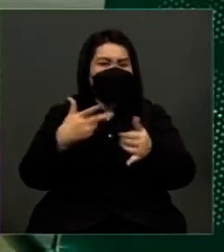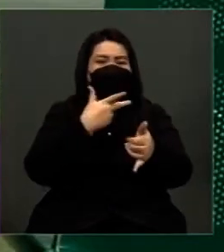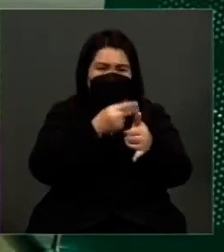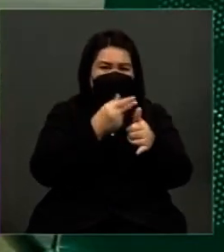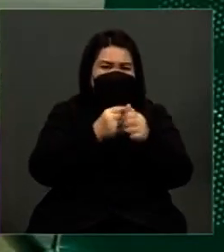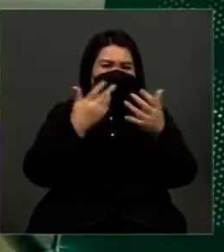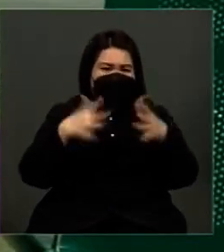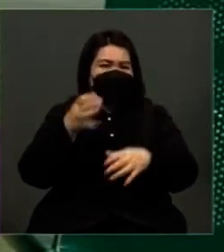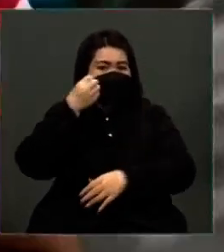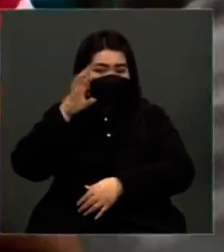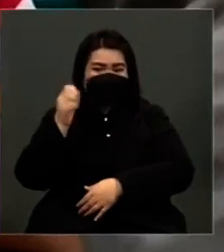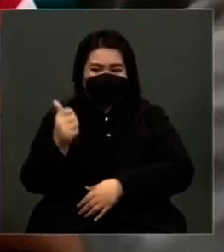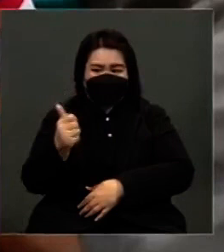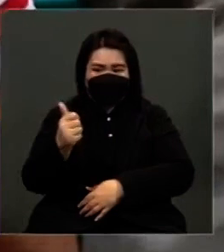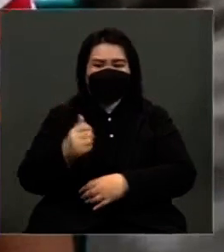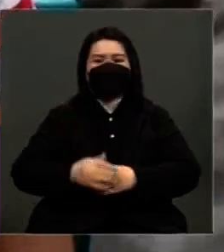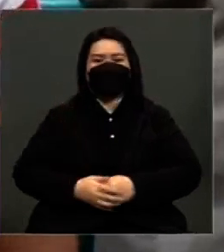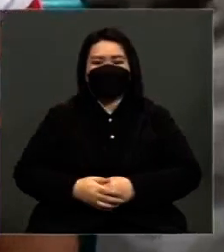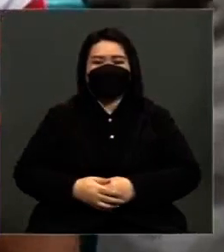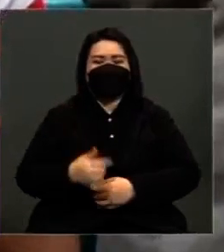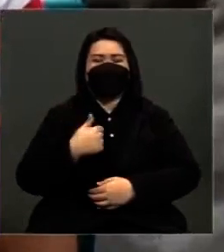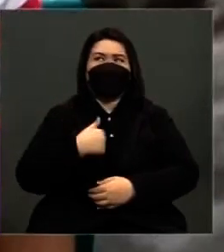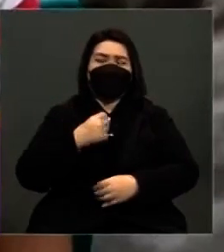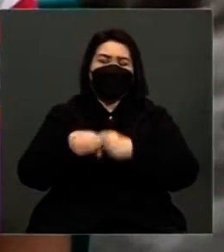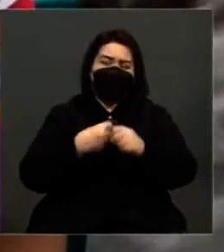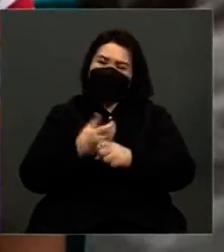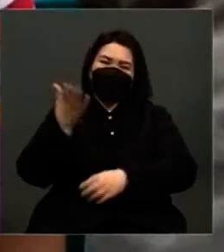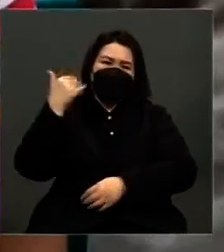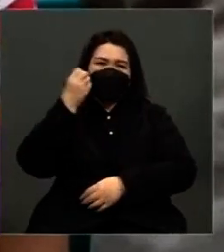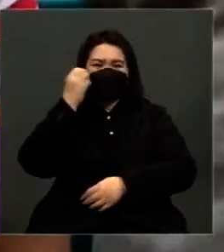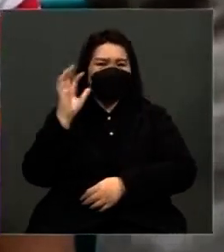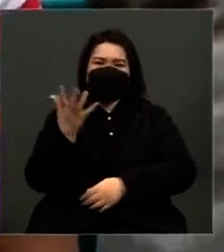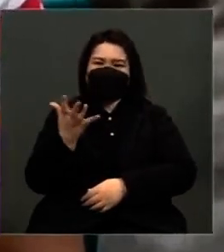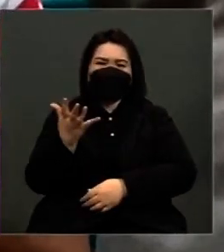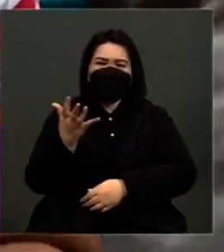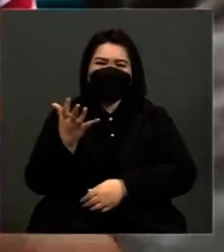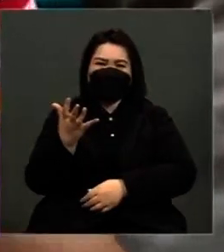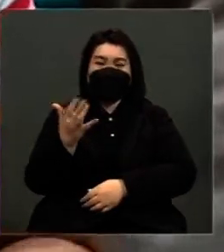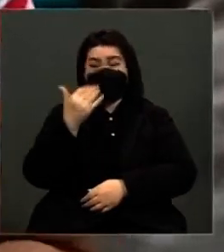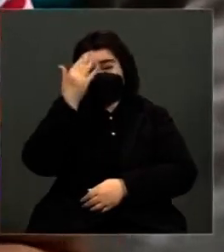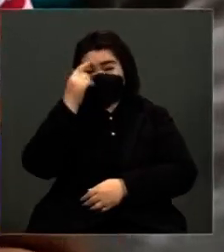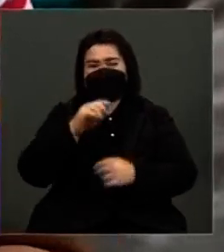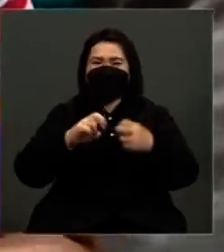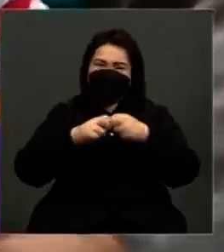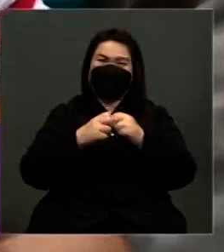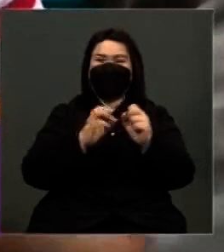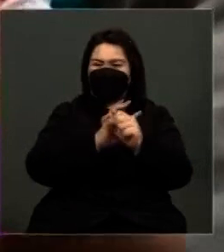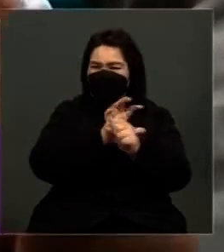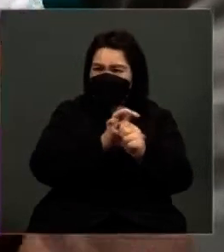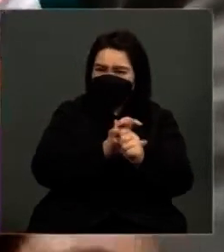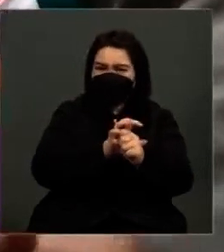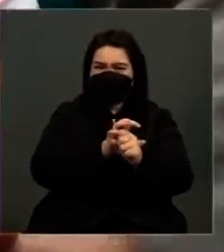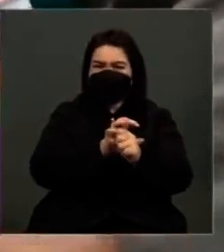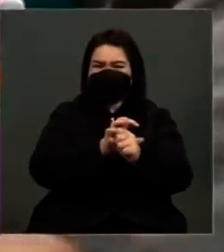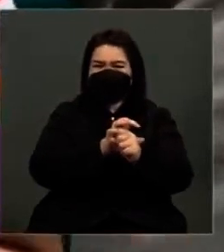แล้วครับ ไม่ได้กลับประสงค์การปีแล้วไม่ได้กลับเลยเพราะว่าคือโควิดเยอะแล้วกลัวที่ว่าจะไปติดญ